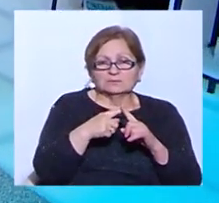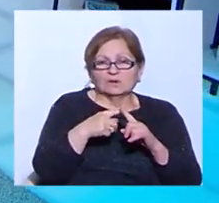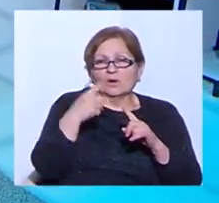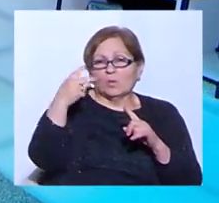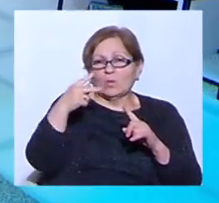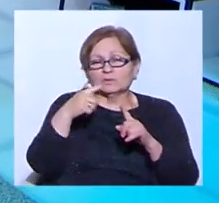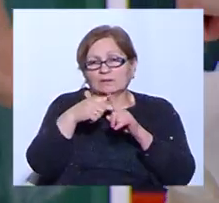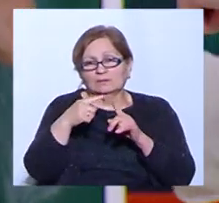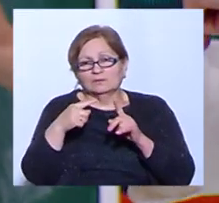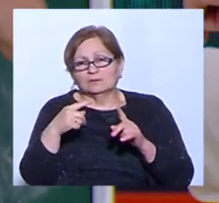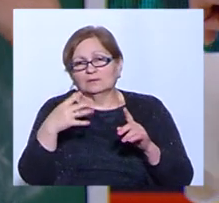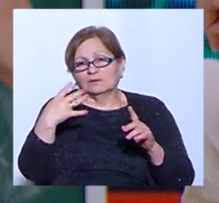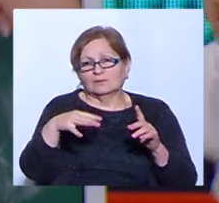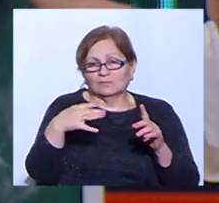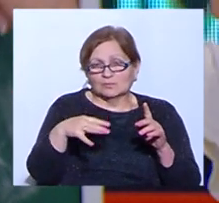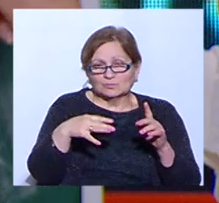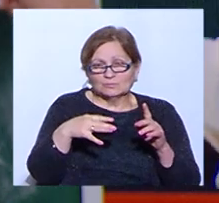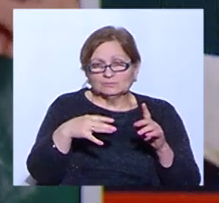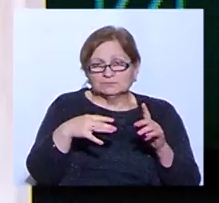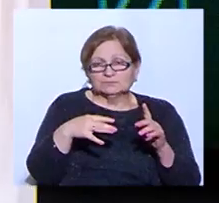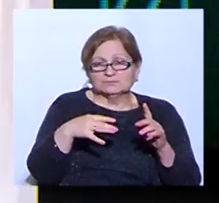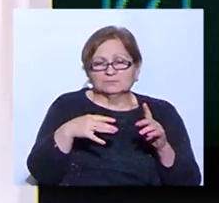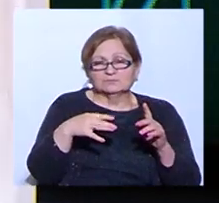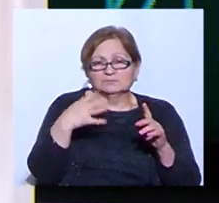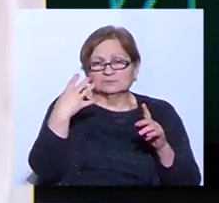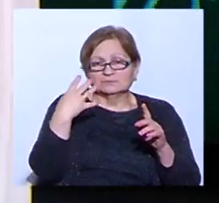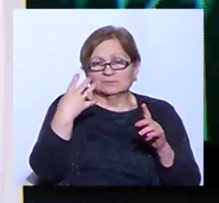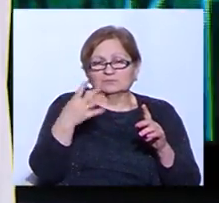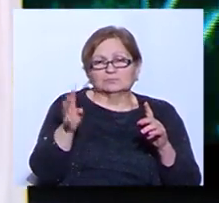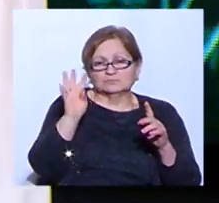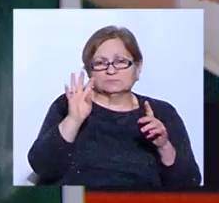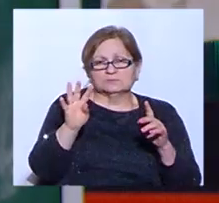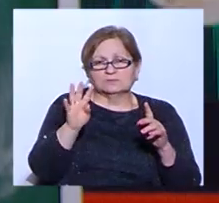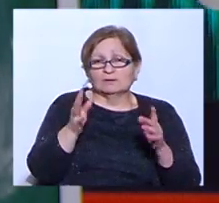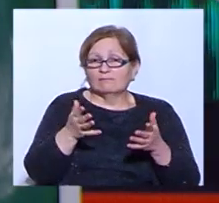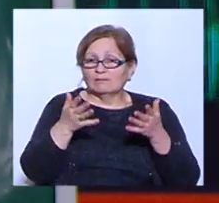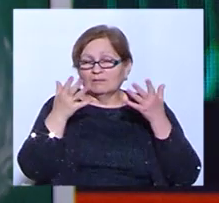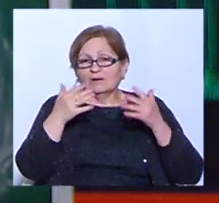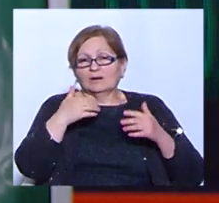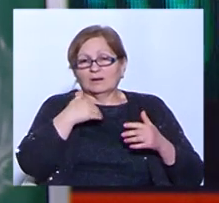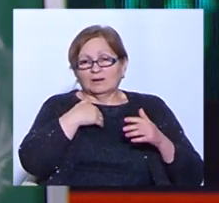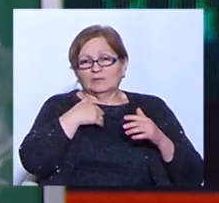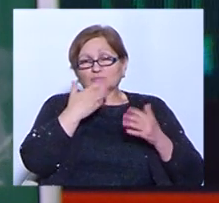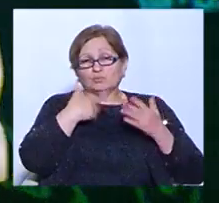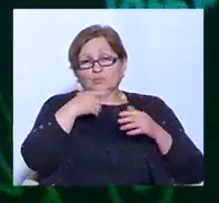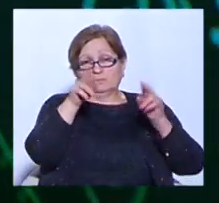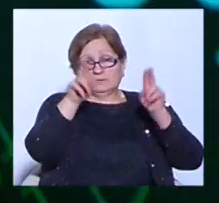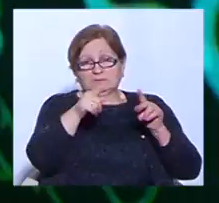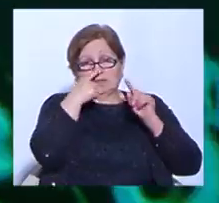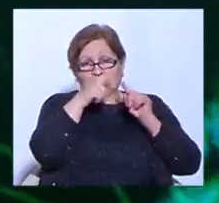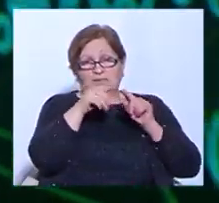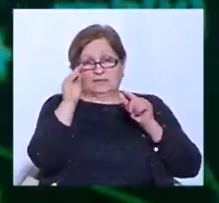20, ანუ 40 და გამოვა 44. ანუ გამოდის, თუ მე ამ წესით დავიწყე